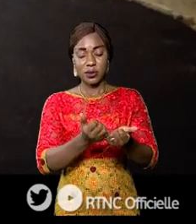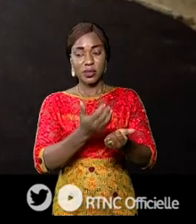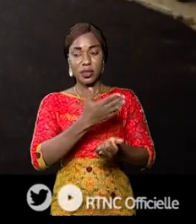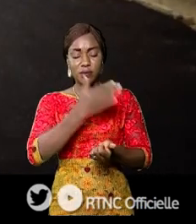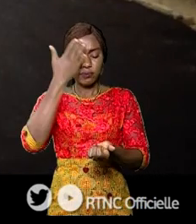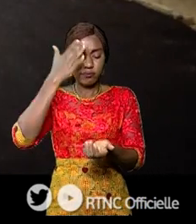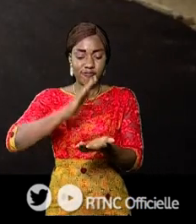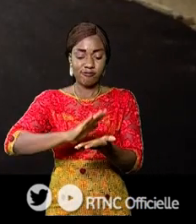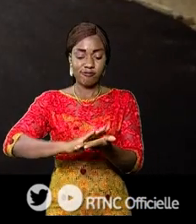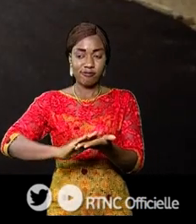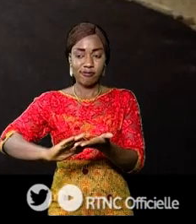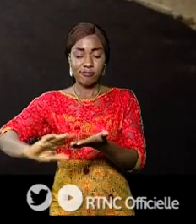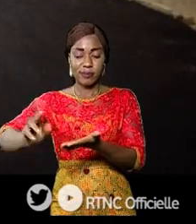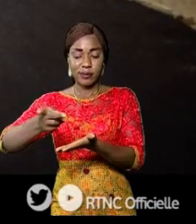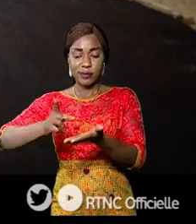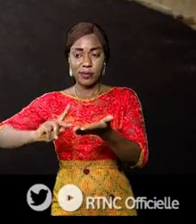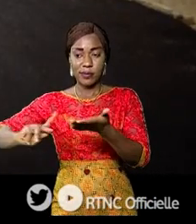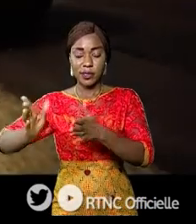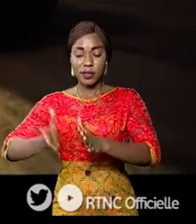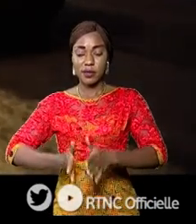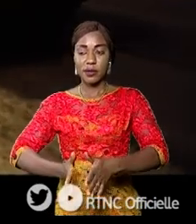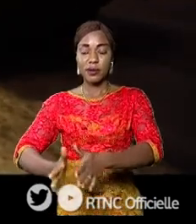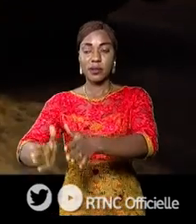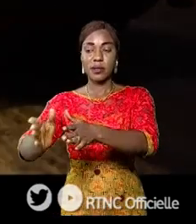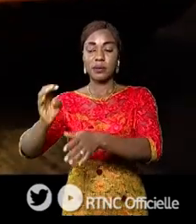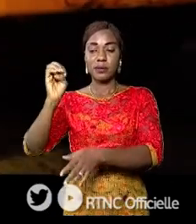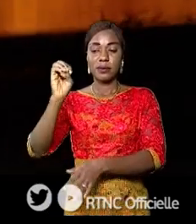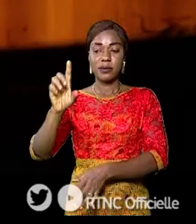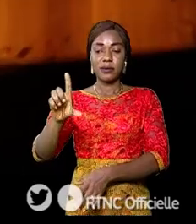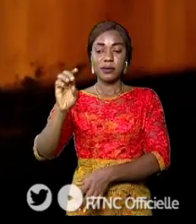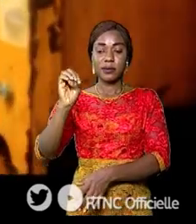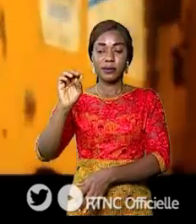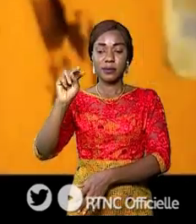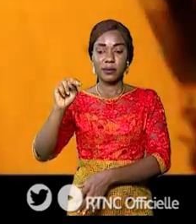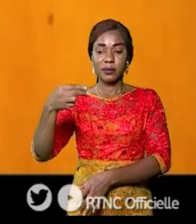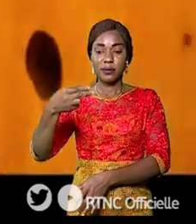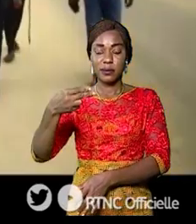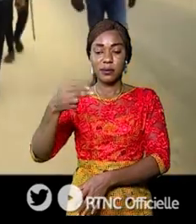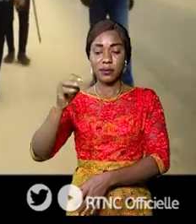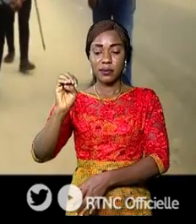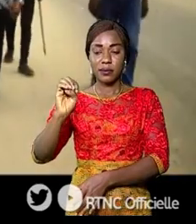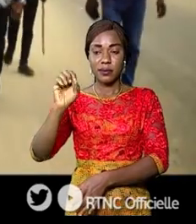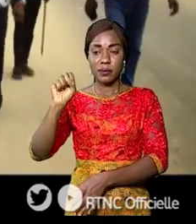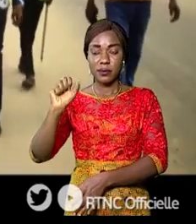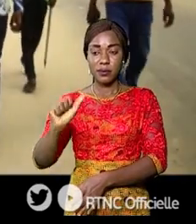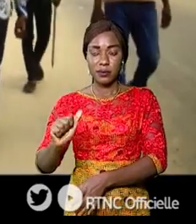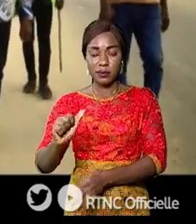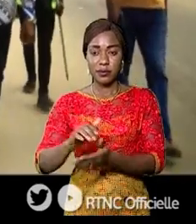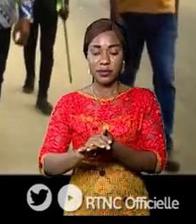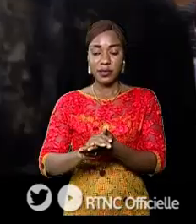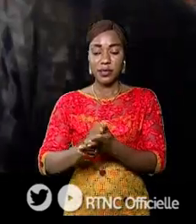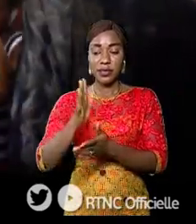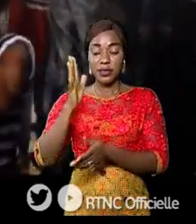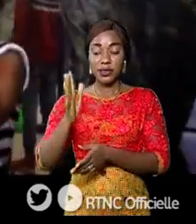l'asphaltage de la deuxième partie de l'avenue Elengessa en pleine construction. 500 mètres de route ont été totalement couvertes